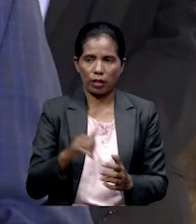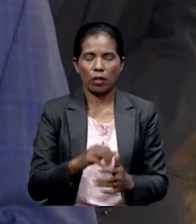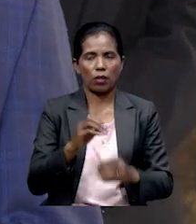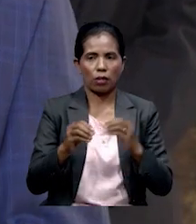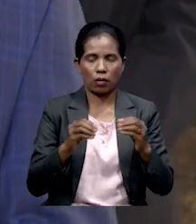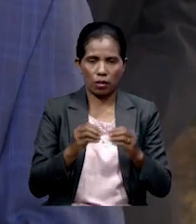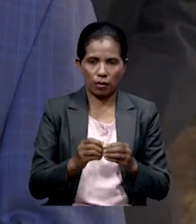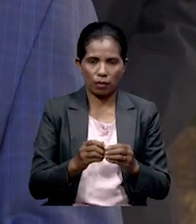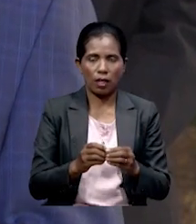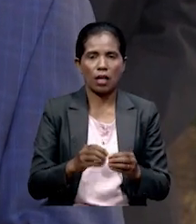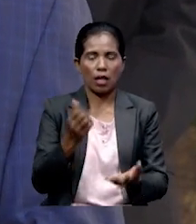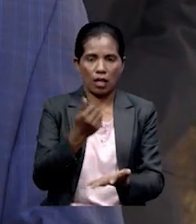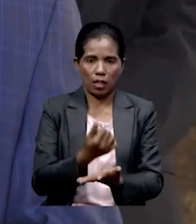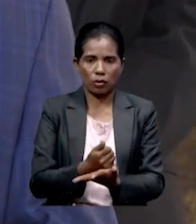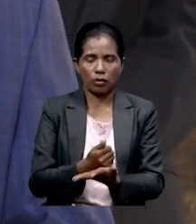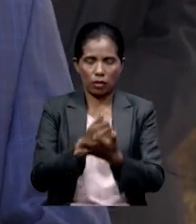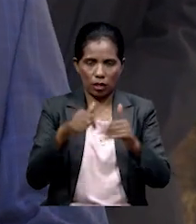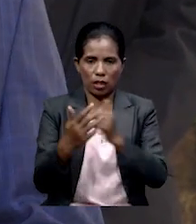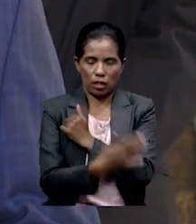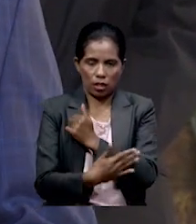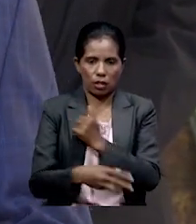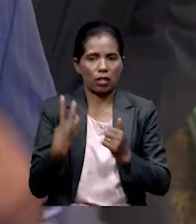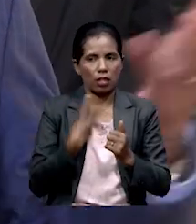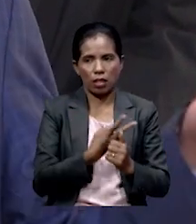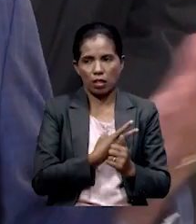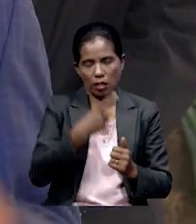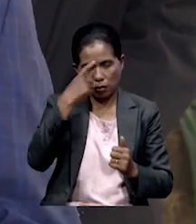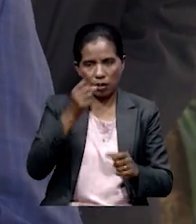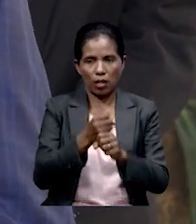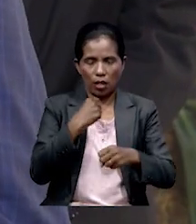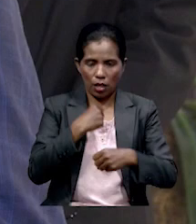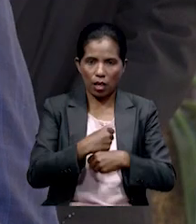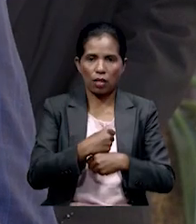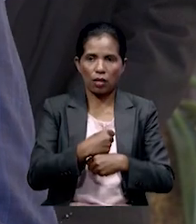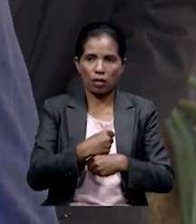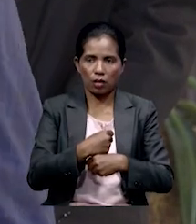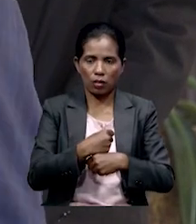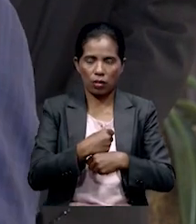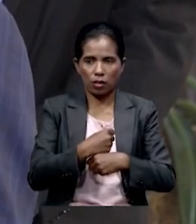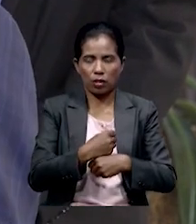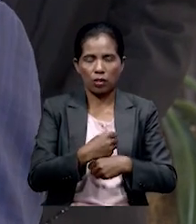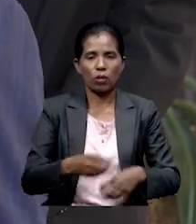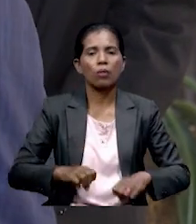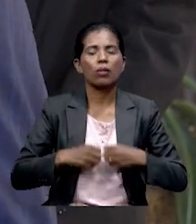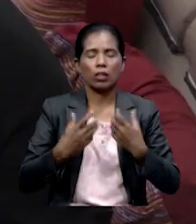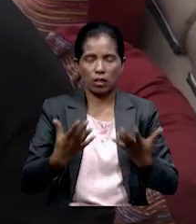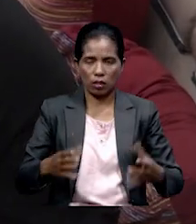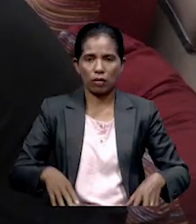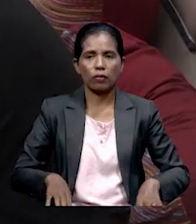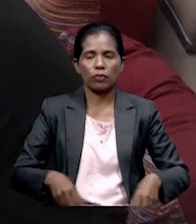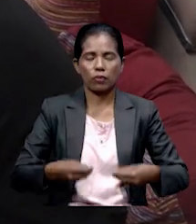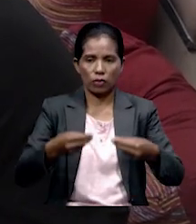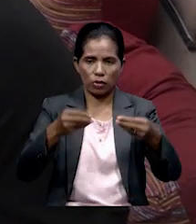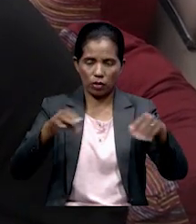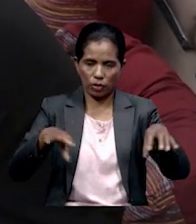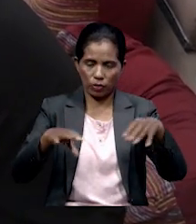arrailara net namba ita precisa cria industrias atua in sama po servisu ba ite nema